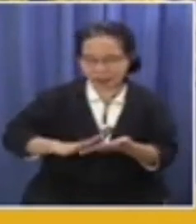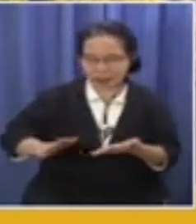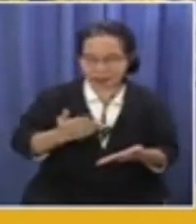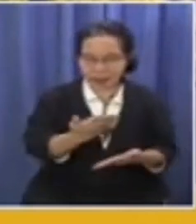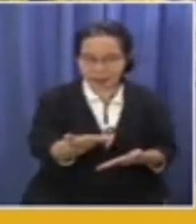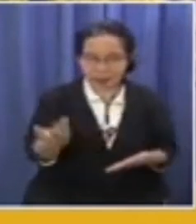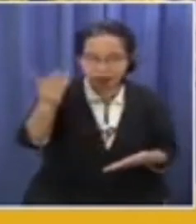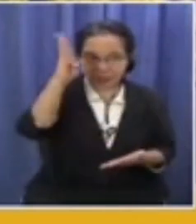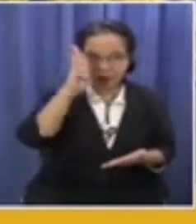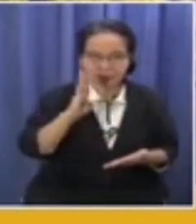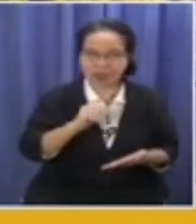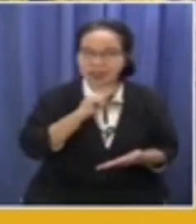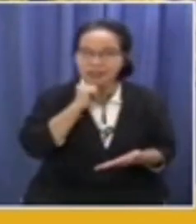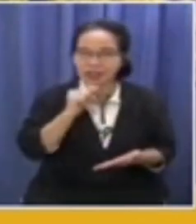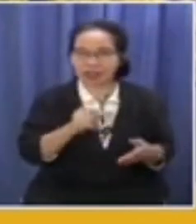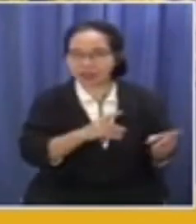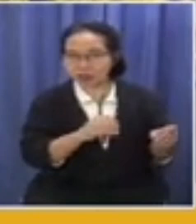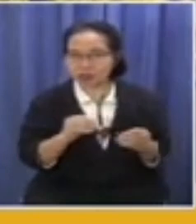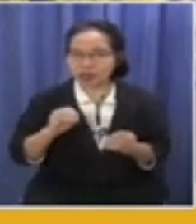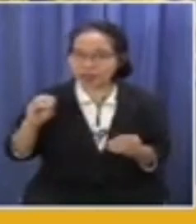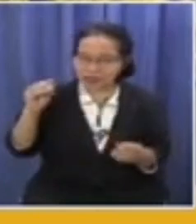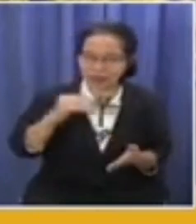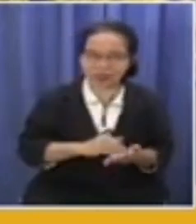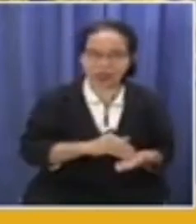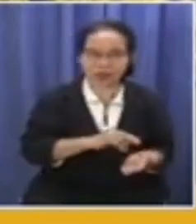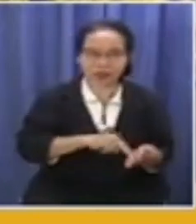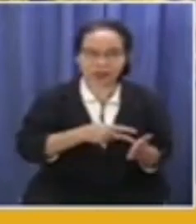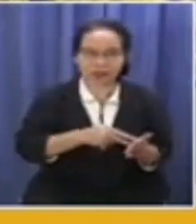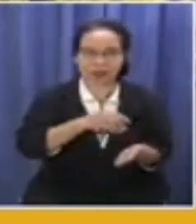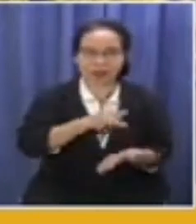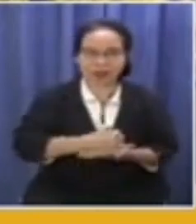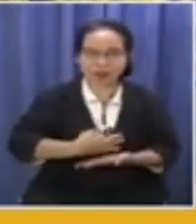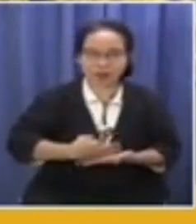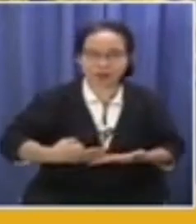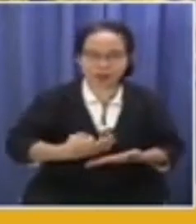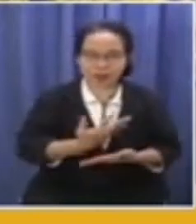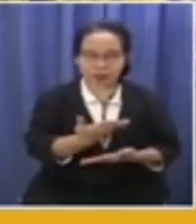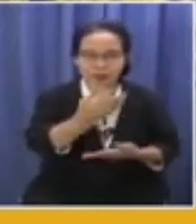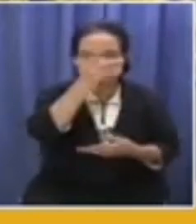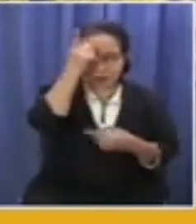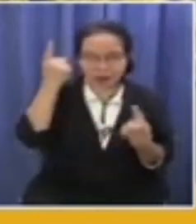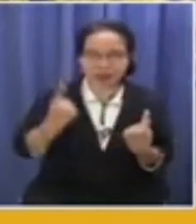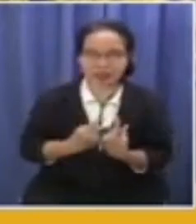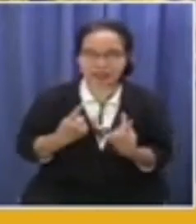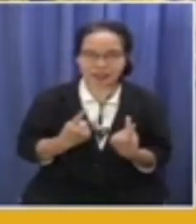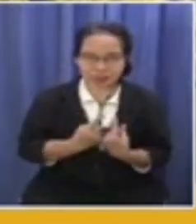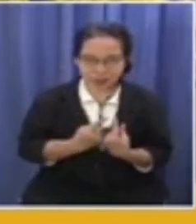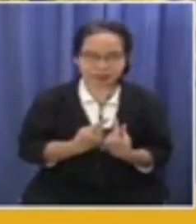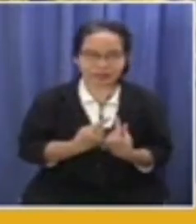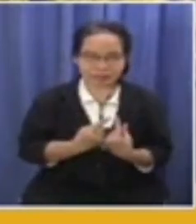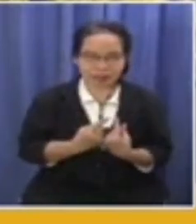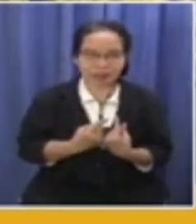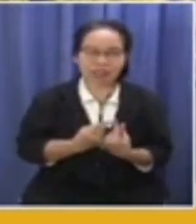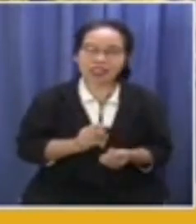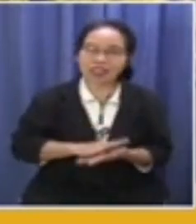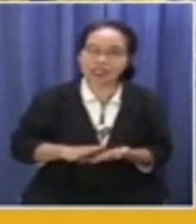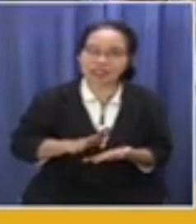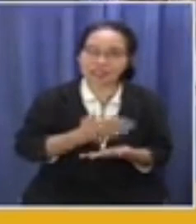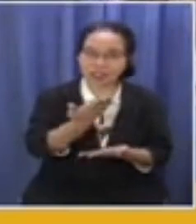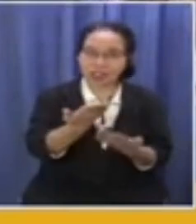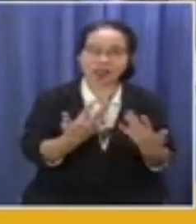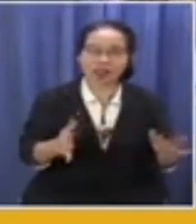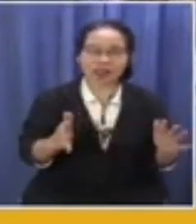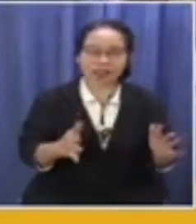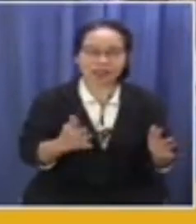niya Pagka hindi mo na ginagawa uli ibig sabihin napatawad yung kasalanan na yon nalinis ka na